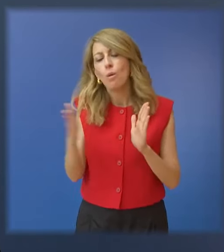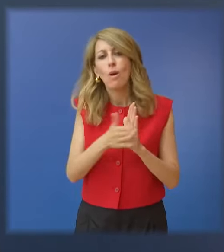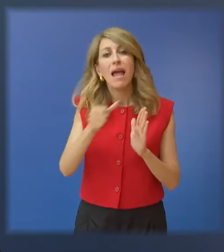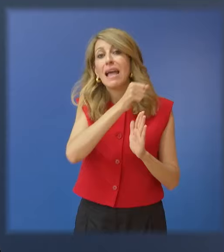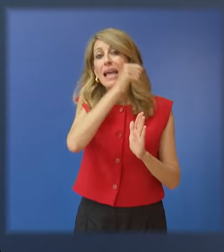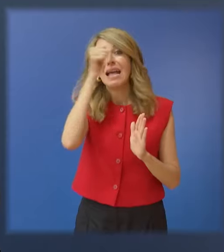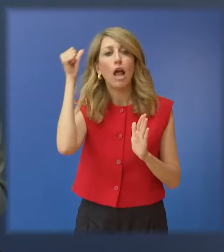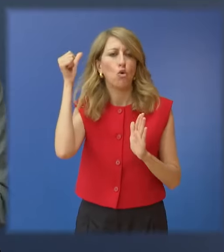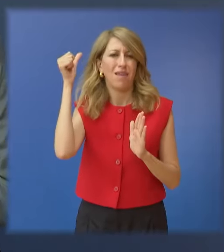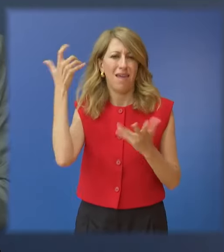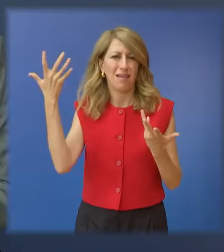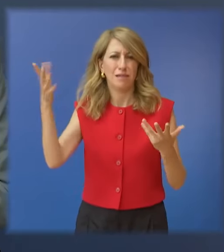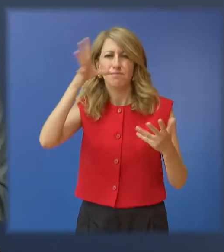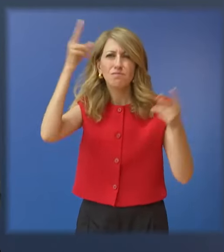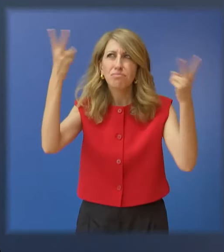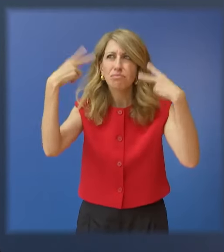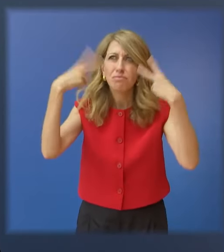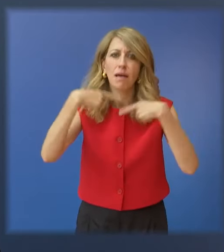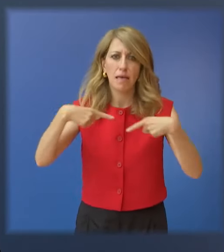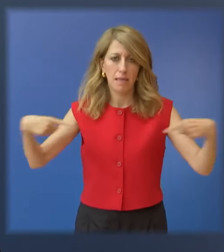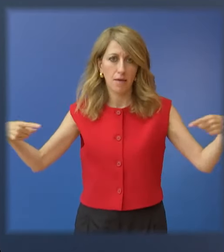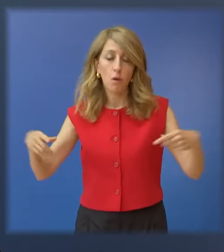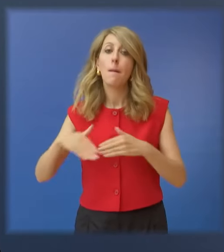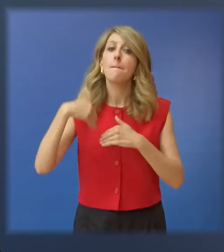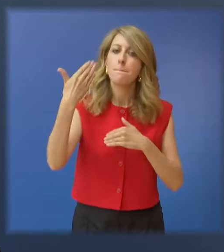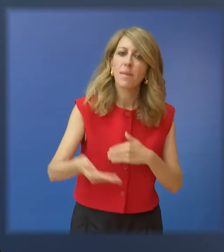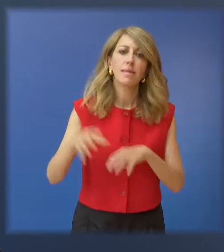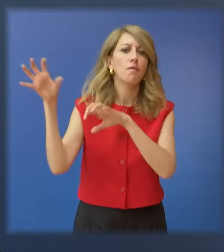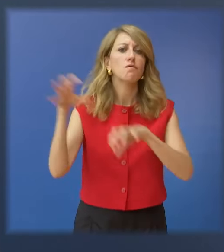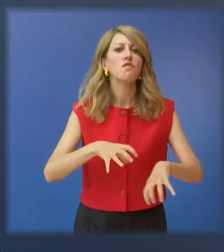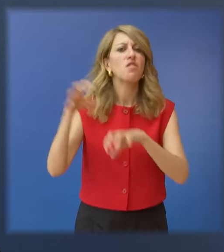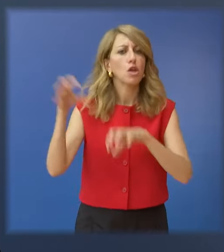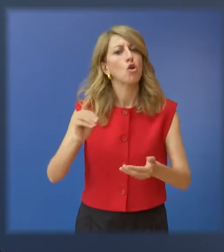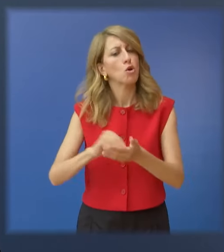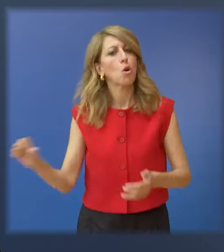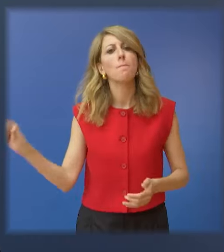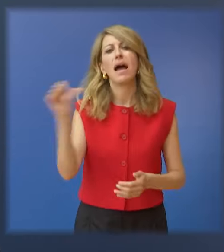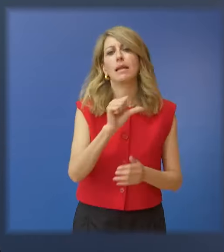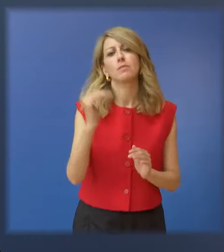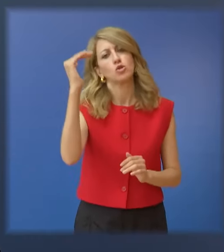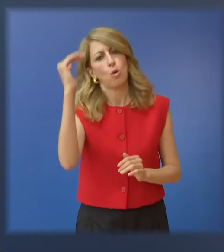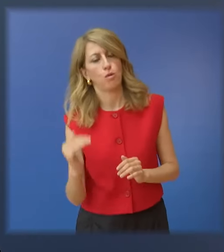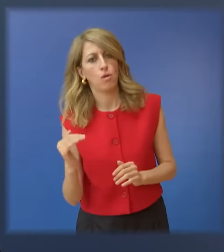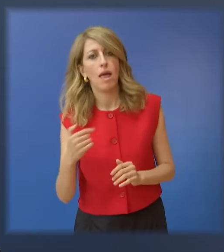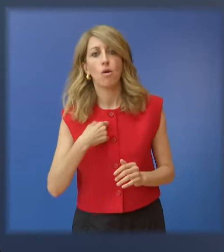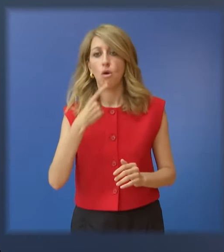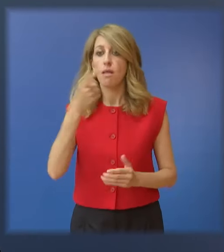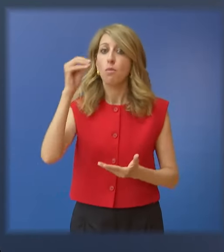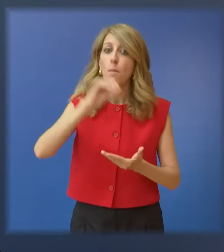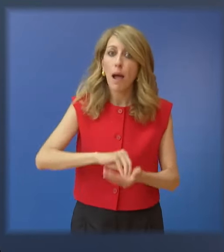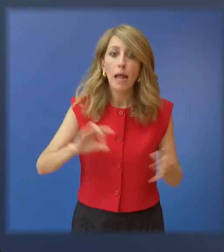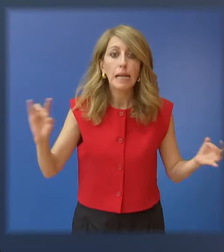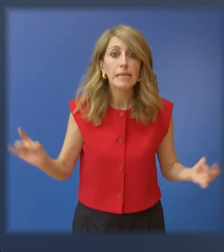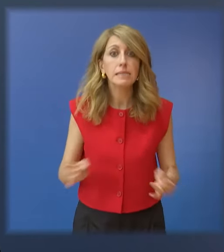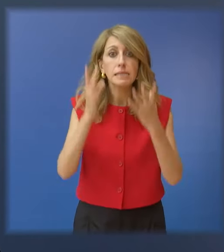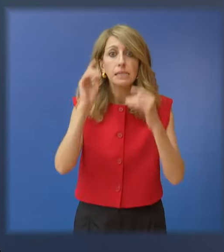επιστρέψει στις προ καλοκαιριού τιμές το φθινόπωρο αλλά το ξαναλέω δεν πρόκειται να να μείνουμε με σταυρωμένα χέρια αλλά δεν φαίνεται ότι